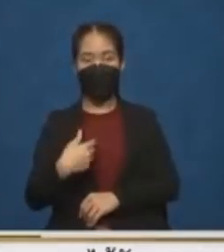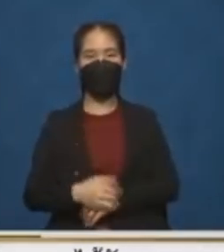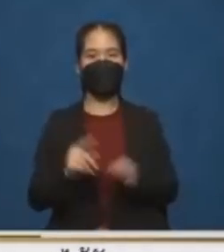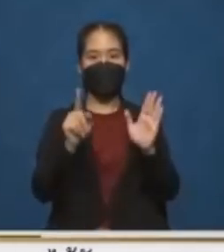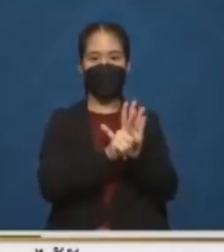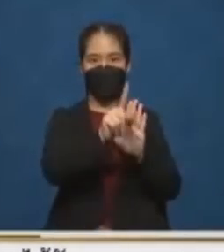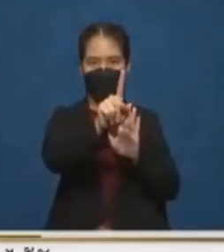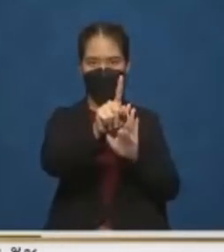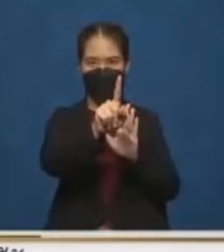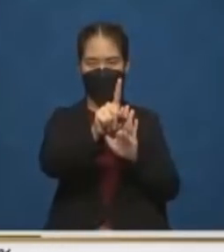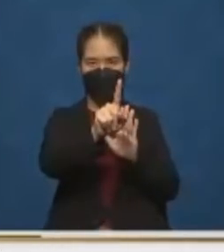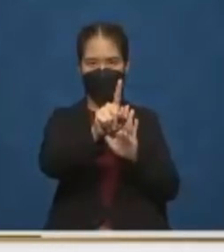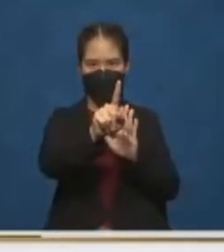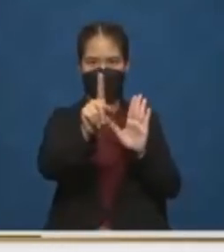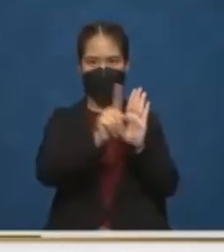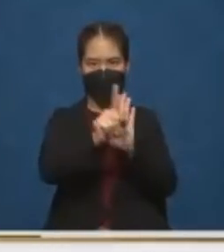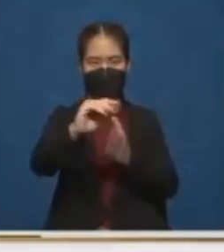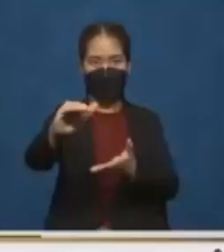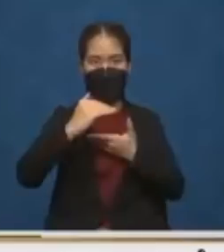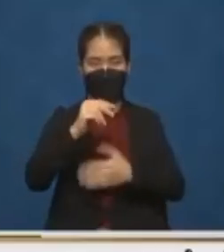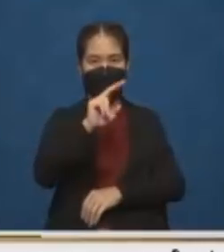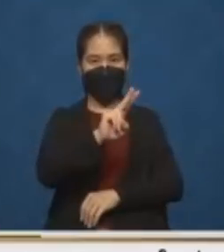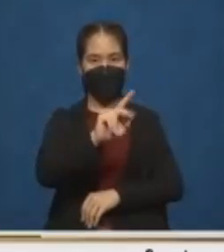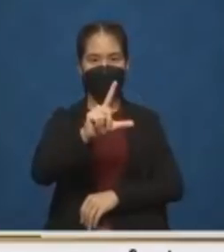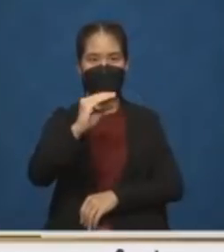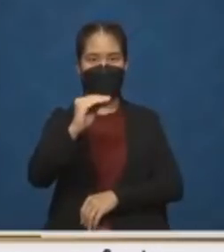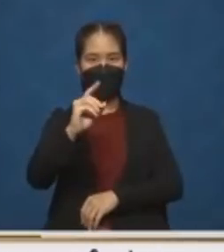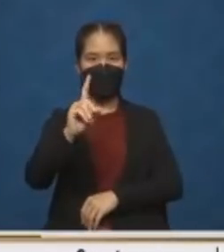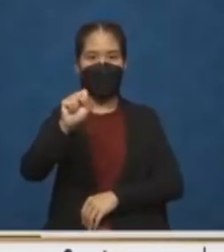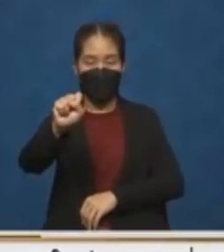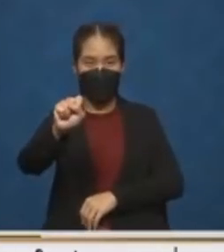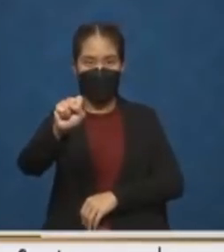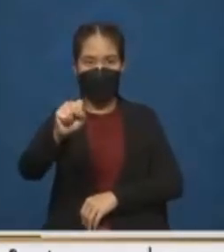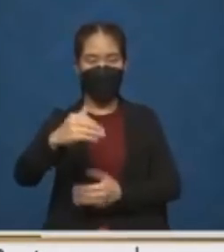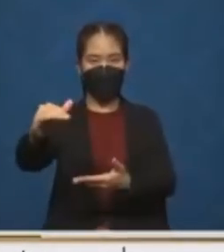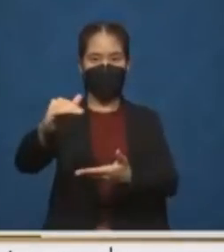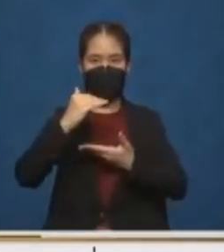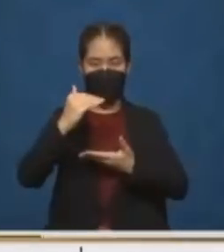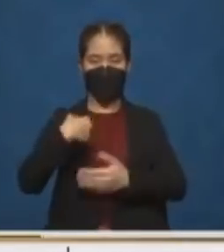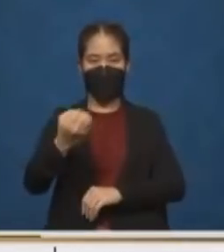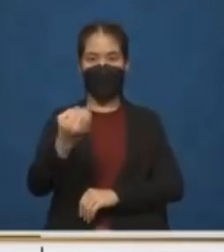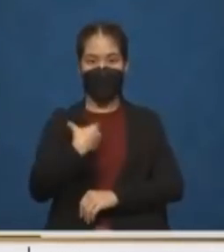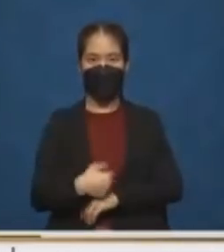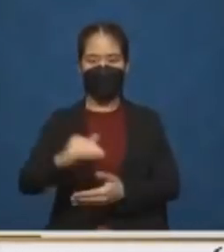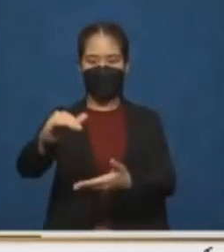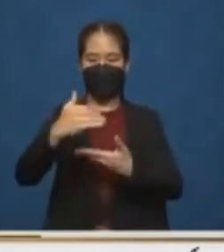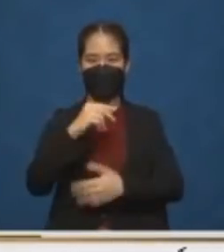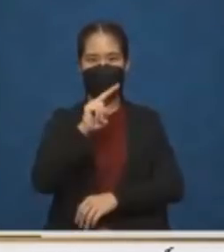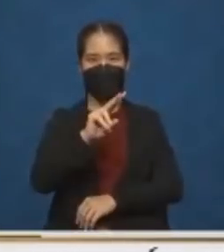ซือลอดแรก 2 ลานโดส และการส่งงวดที่หนึ่ง บอกวาจะส่ง 2 แนโดส